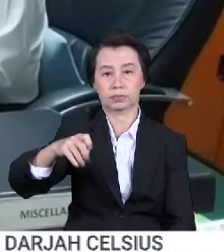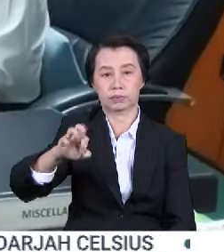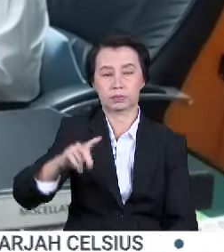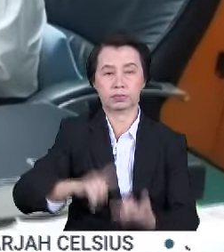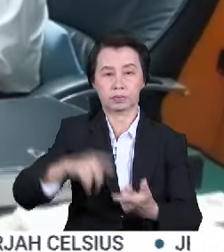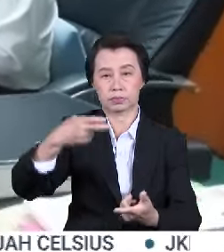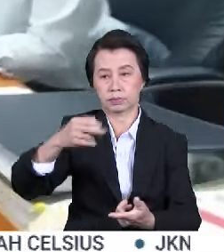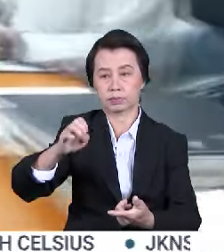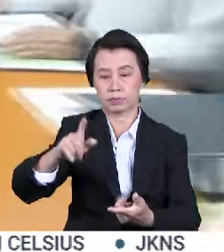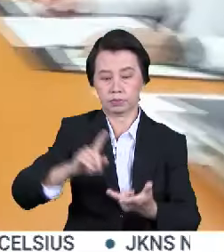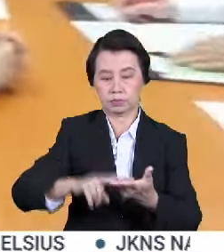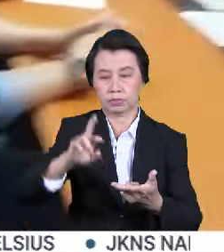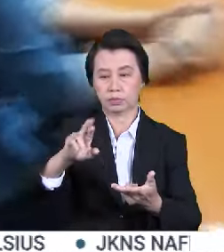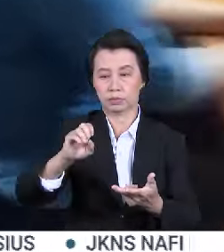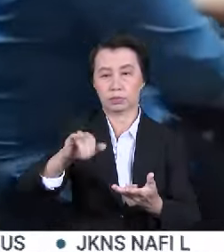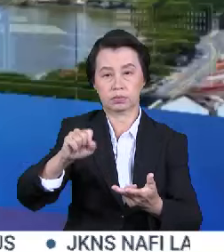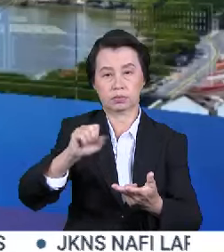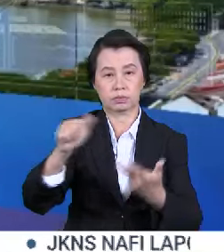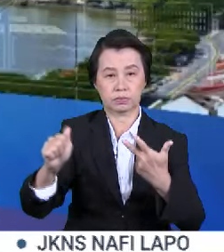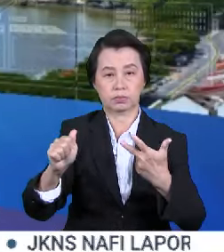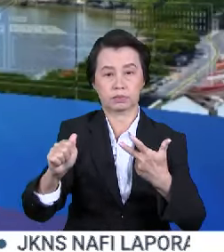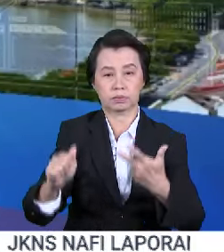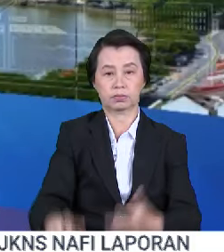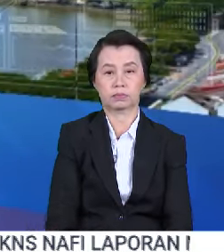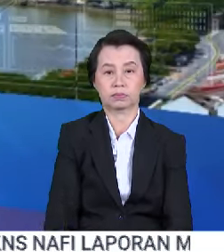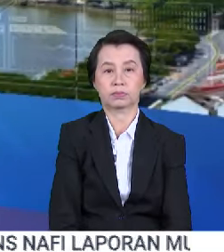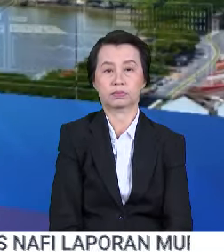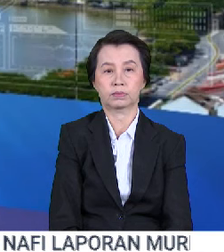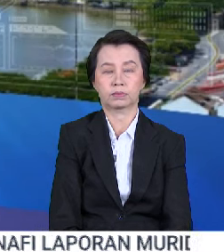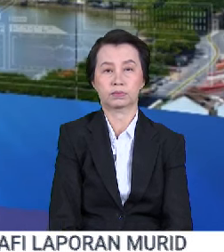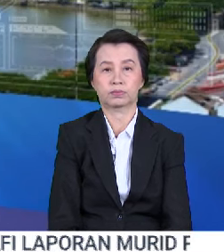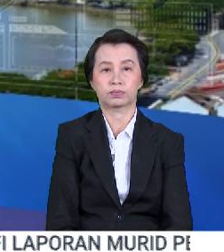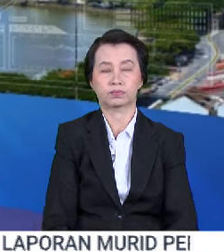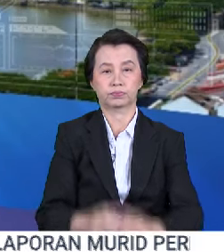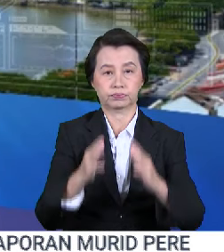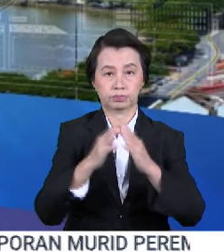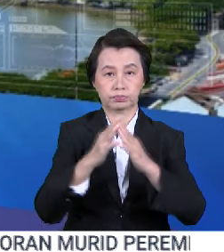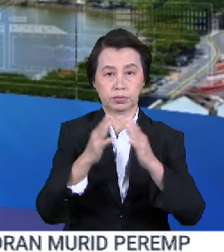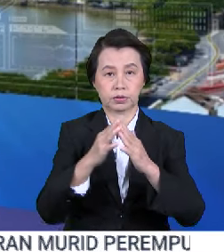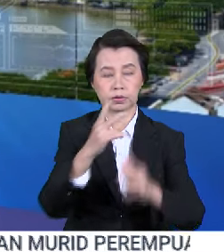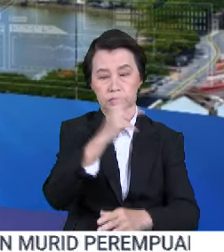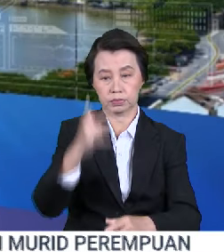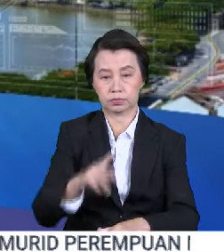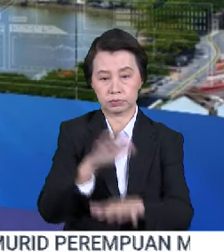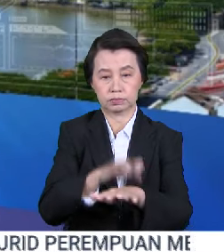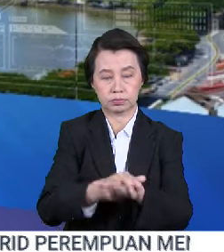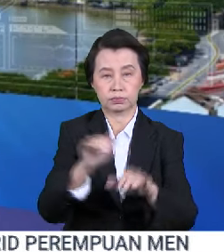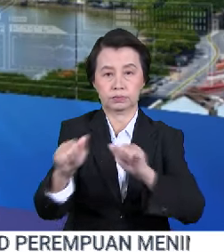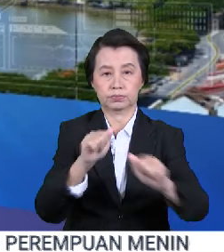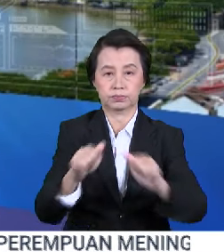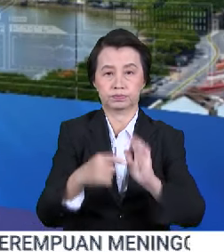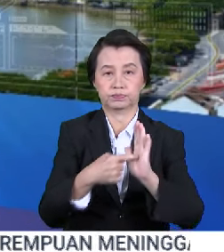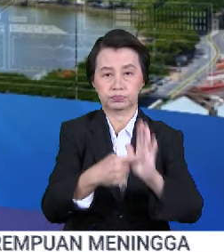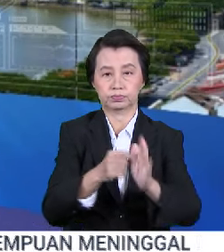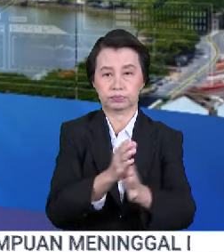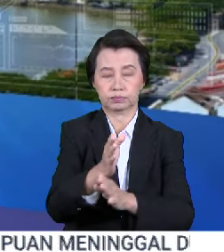Albert dan Rusia urai bandara kucing yang kini kembali rancak dengan berbagai aktivitas menunjukkan